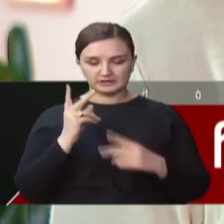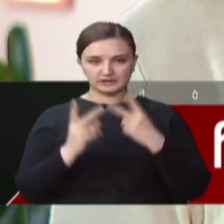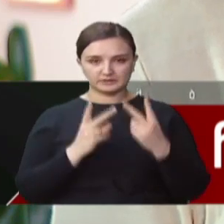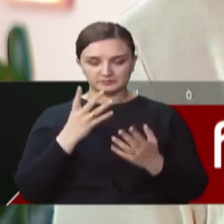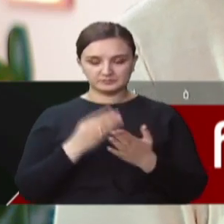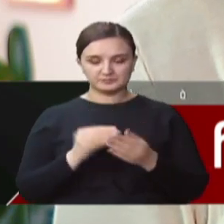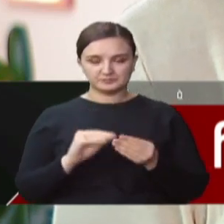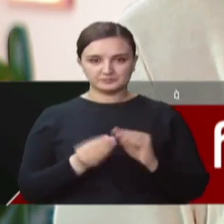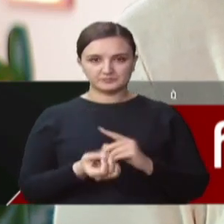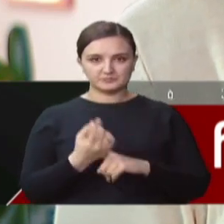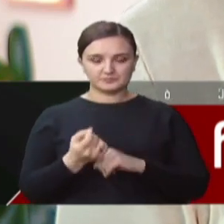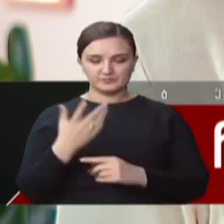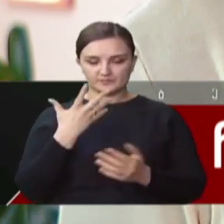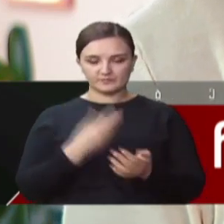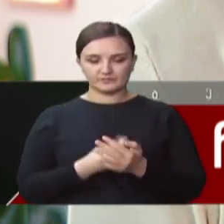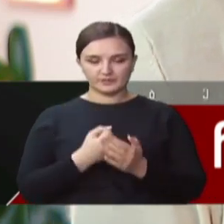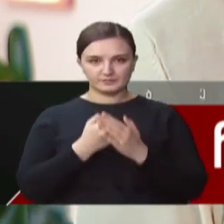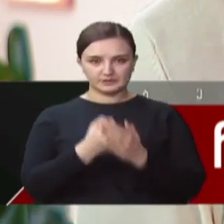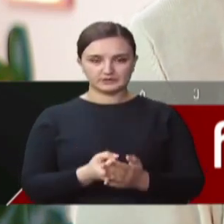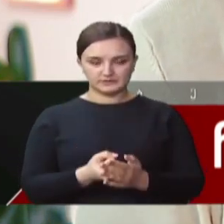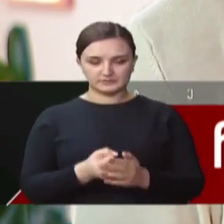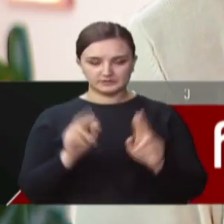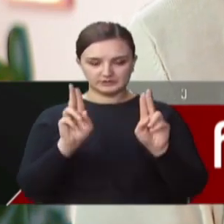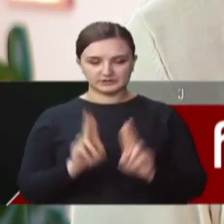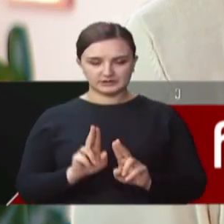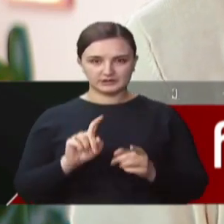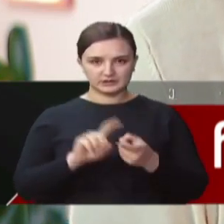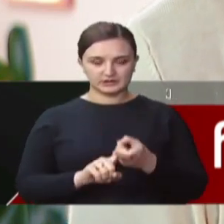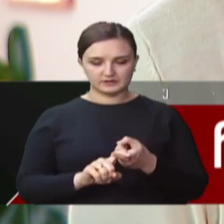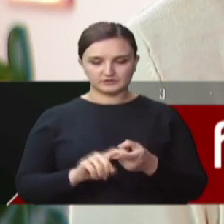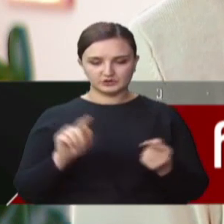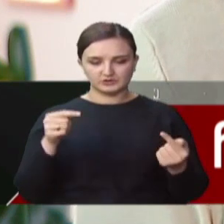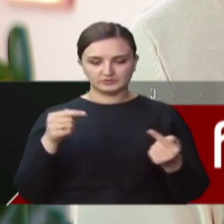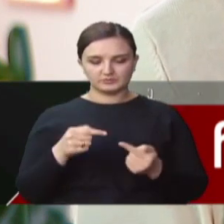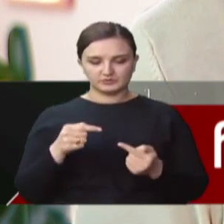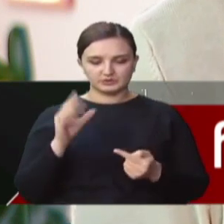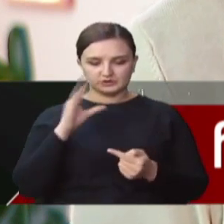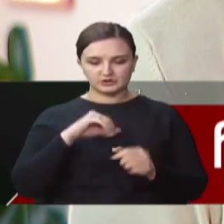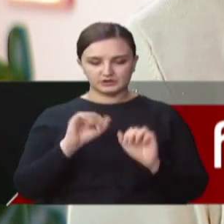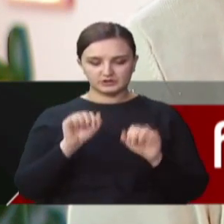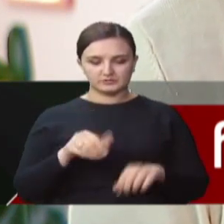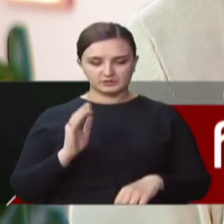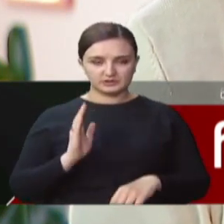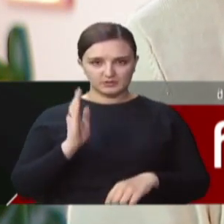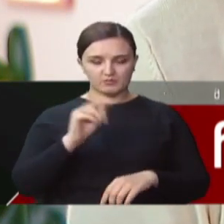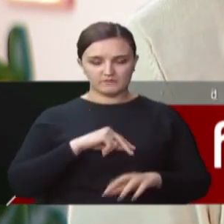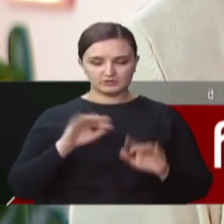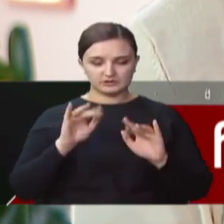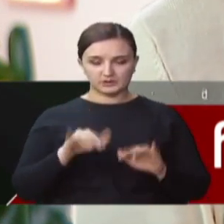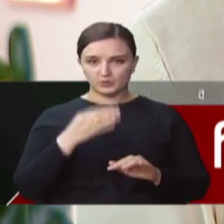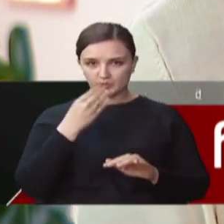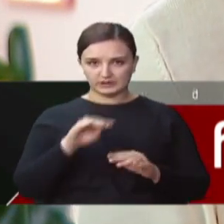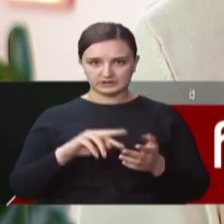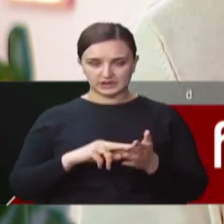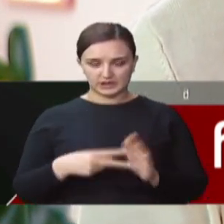საკუთარ გამოწვევებს და საკუთარ მიღწევებს სტანდარტთან მიმართებაში. შესაბამისად შეიძლება, რომ სამომავლო საქმიანობა უკეთესად დაგეგმოს